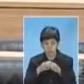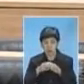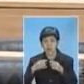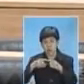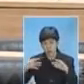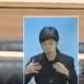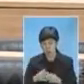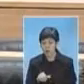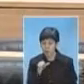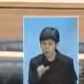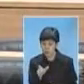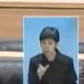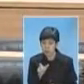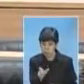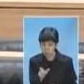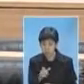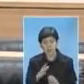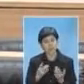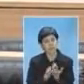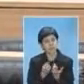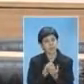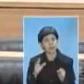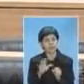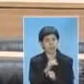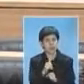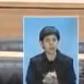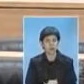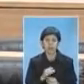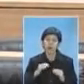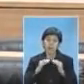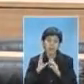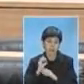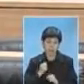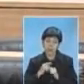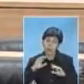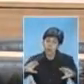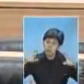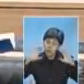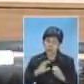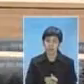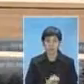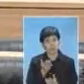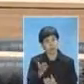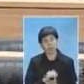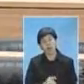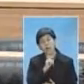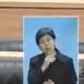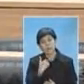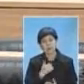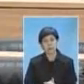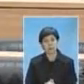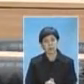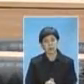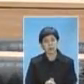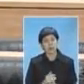านเนี่ยกดบัตรก็จะครบองค์ประชุมแต่ตอนเวลาประชาธิปัตย์เป็นรัฐบาลซีกของท่านก็บอกว่า